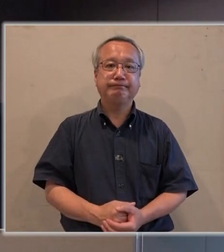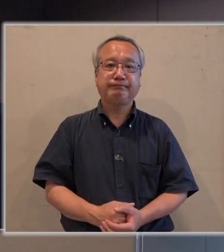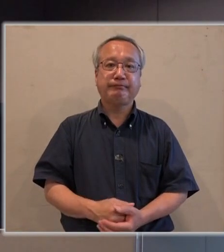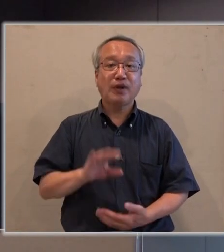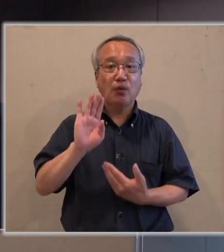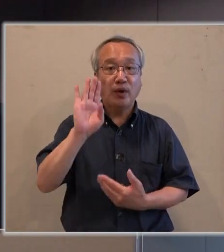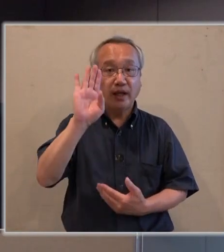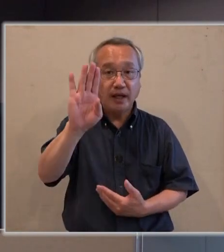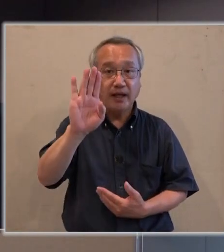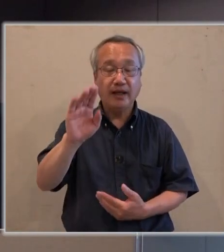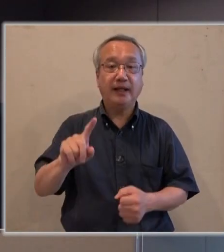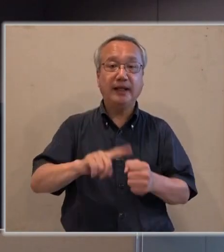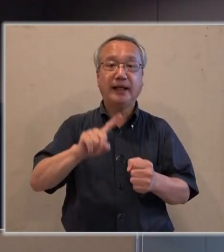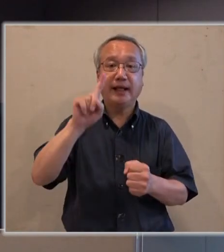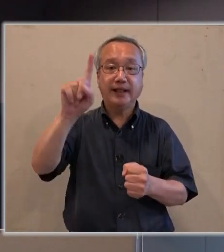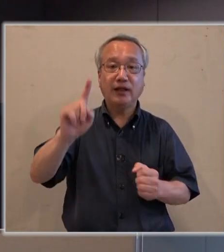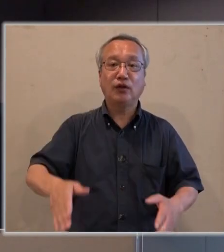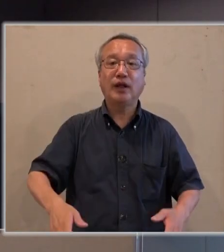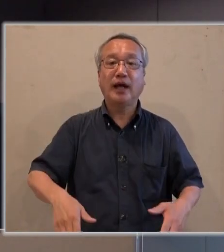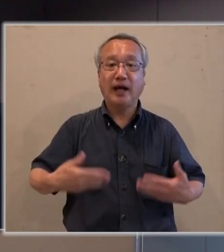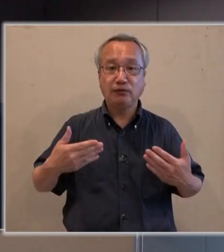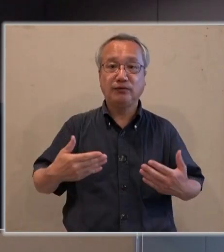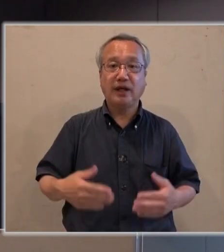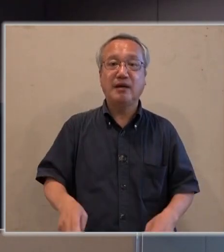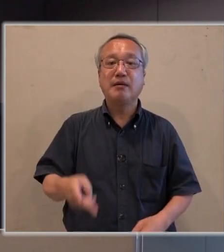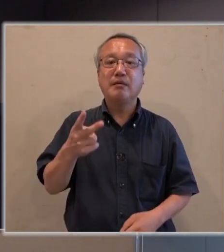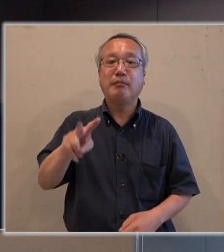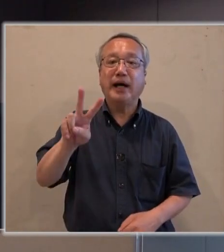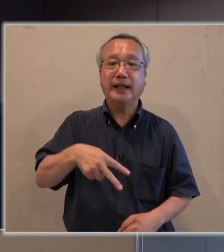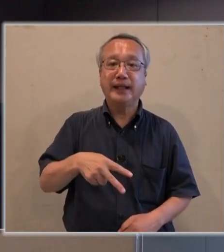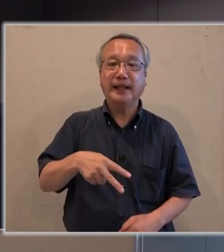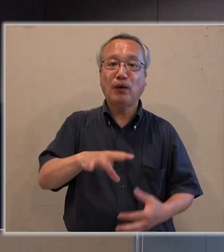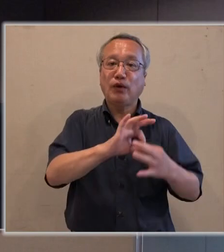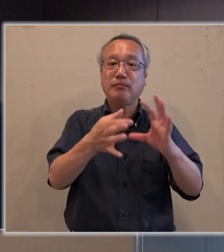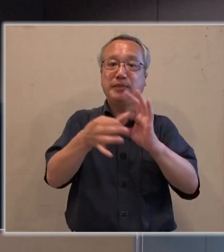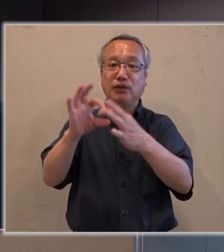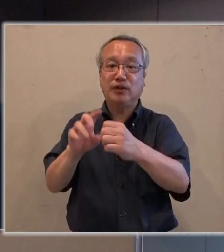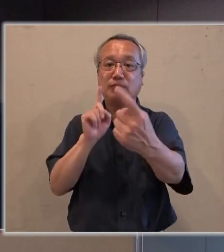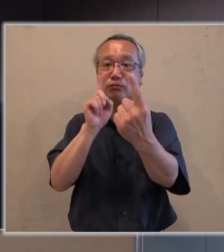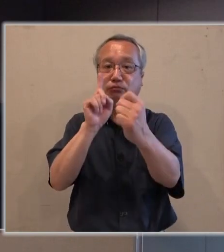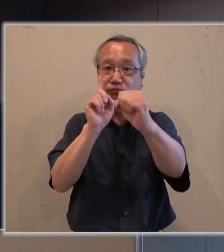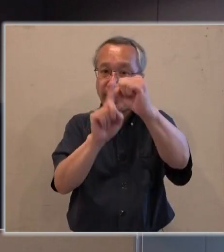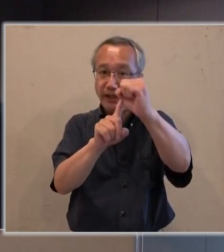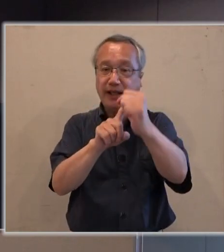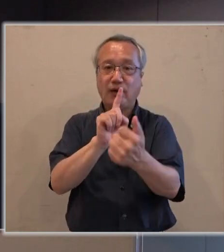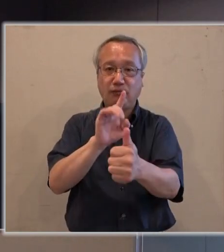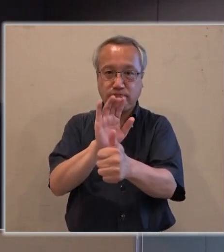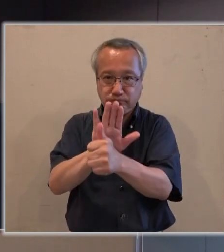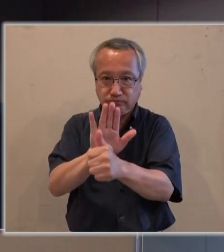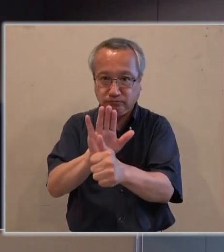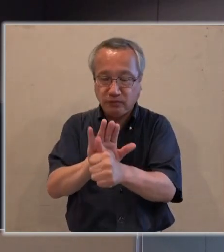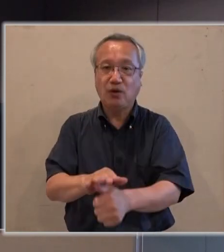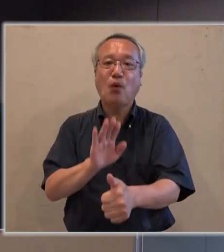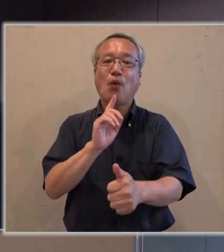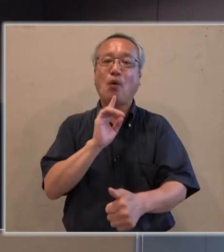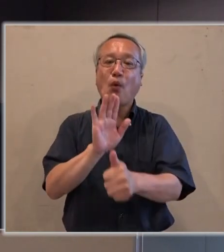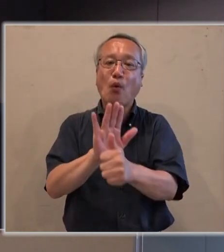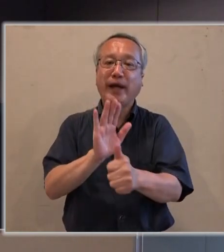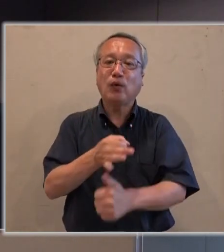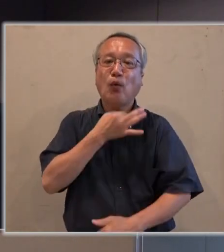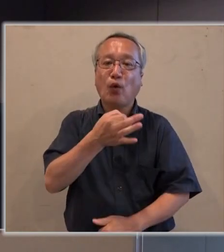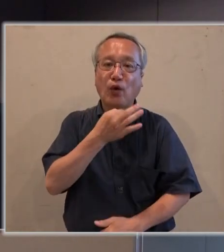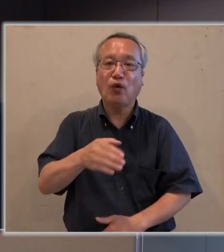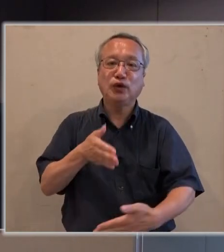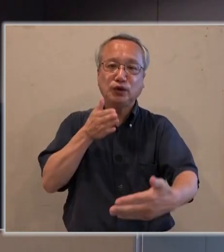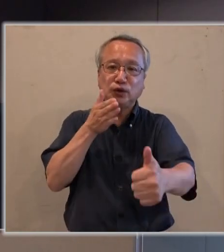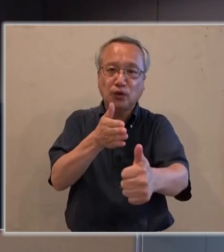これからは来年のパリオリンピックに向けて選手をサポートするとともに、応援の声を直接届けられる仕組み作り